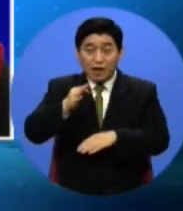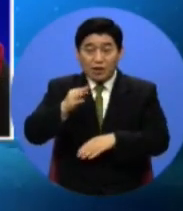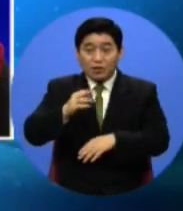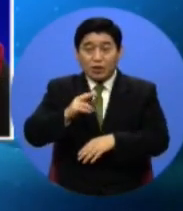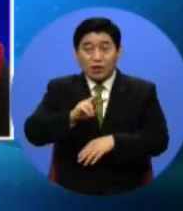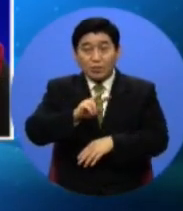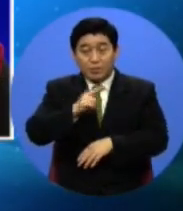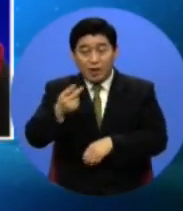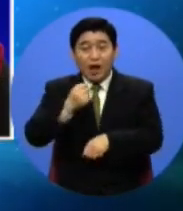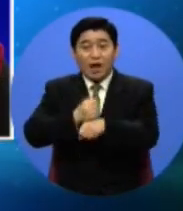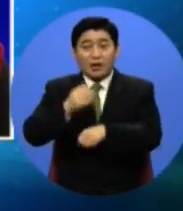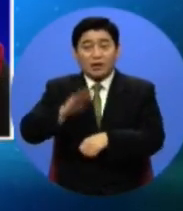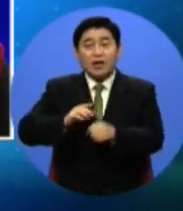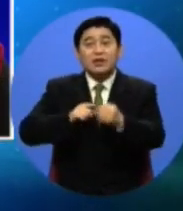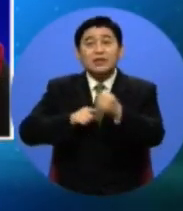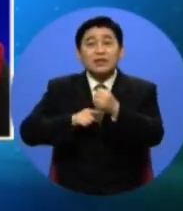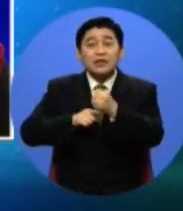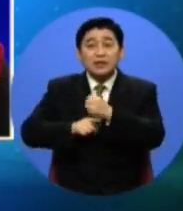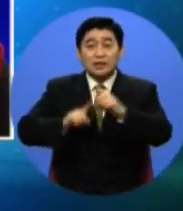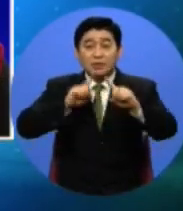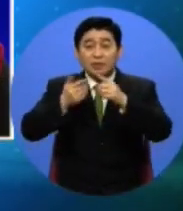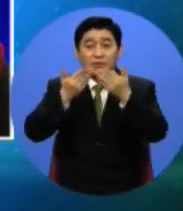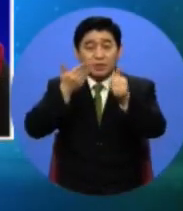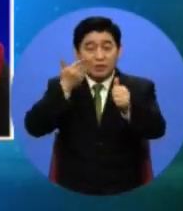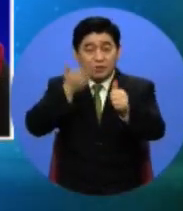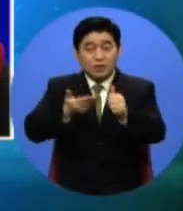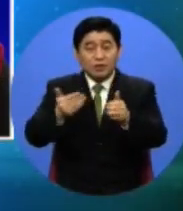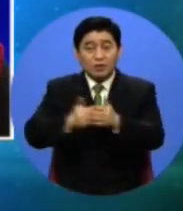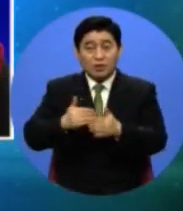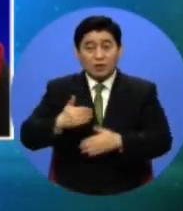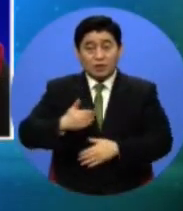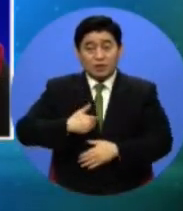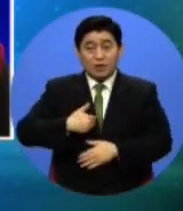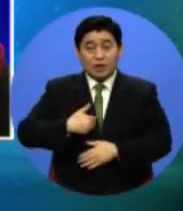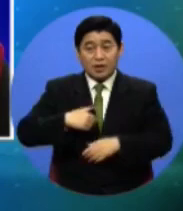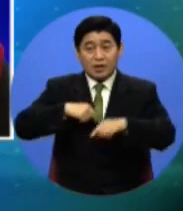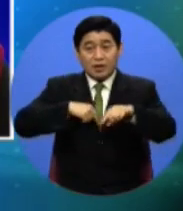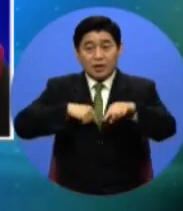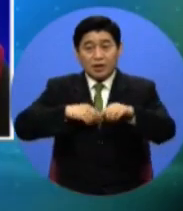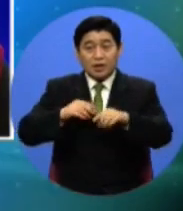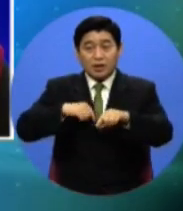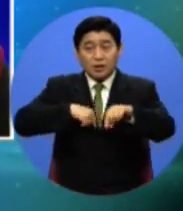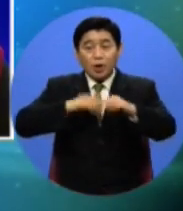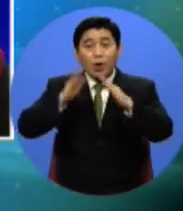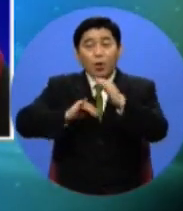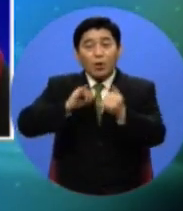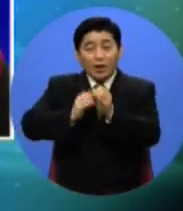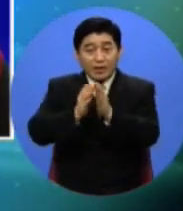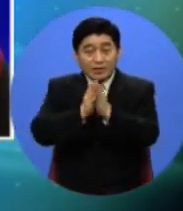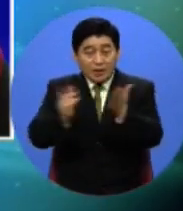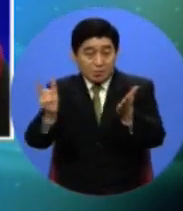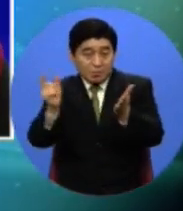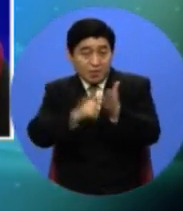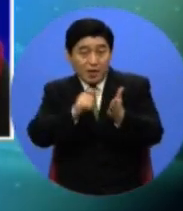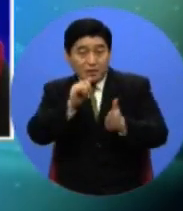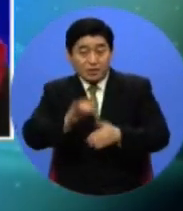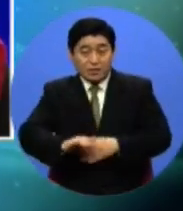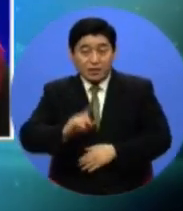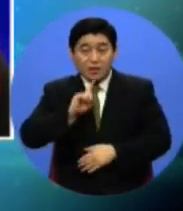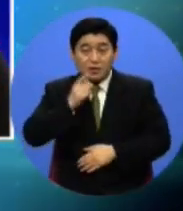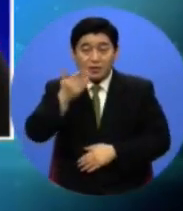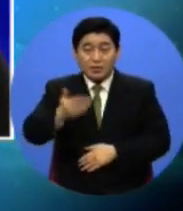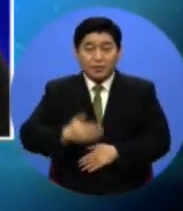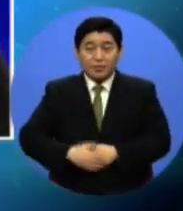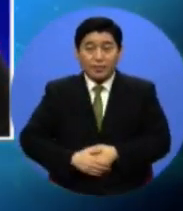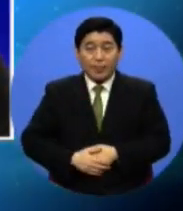발전시켜 나가겠다는 뜻을 말씀드렸던 것이고 저의 정착 공 공약집에도 어 그렇게 돼 있다는 말씀을